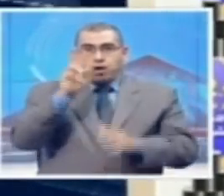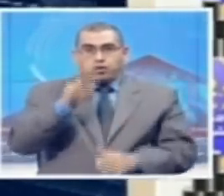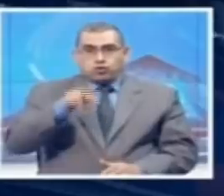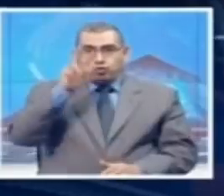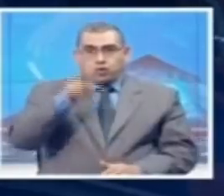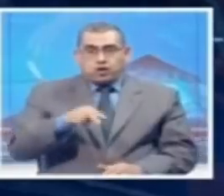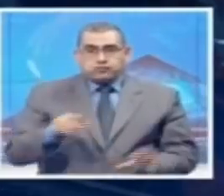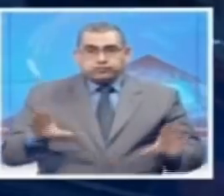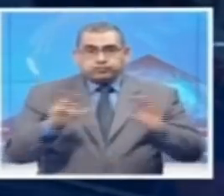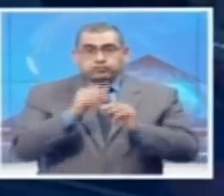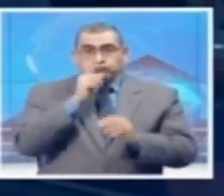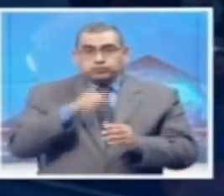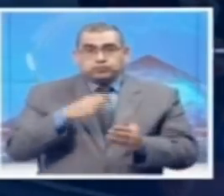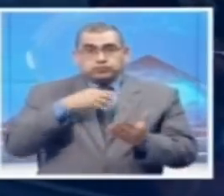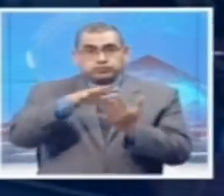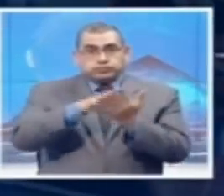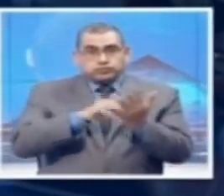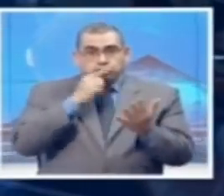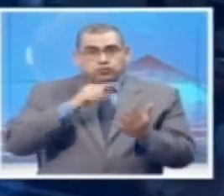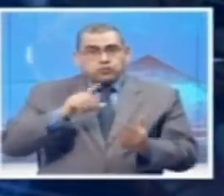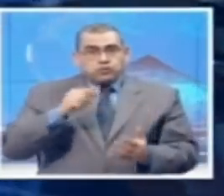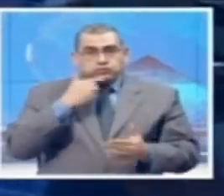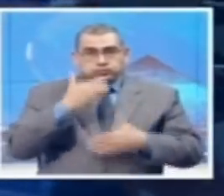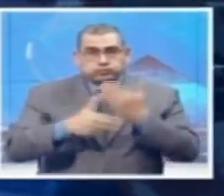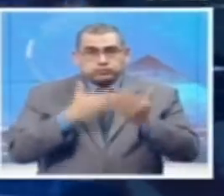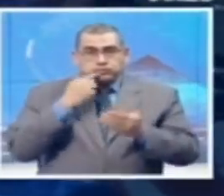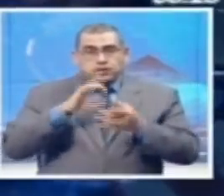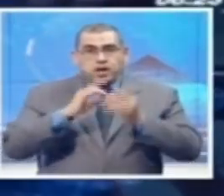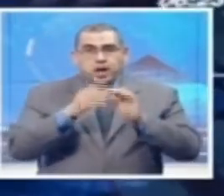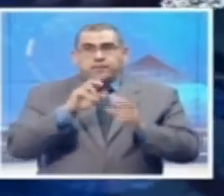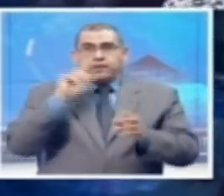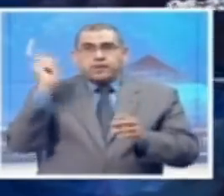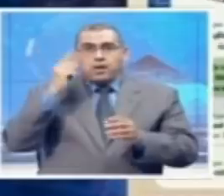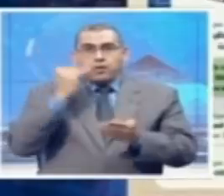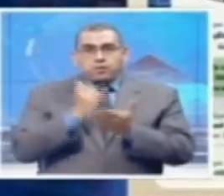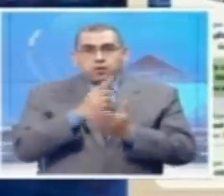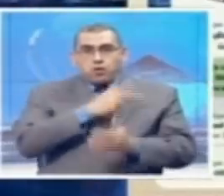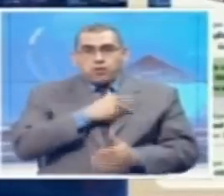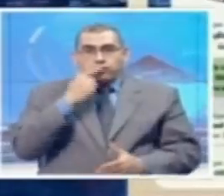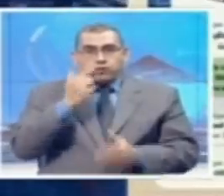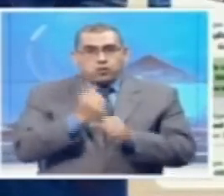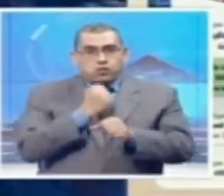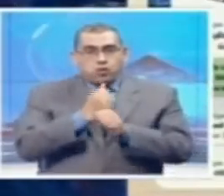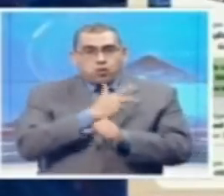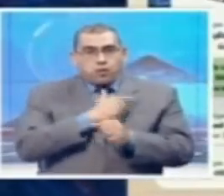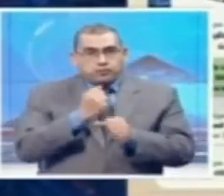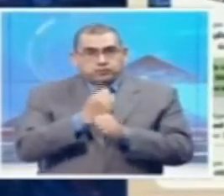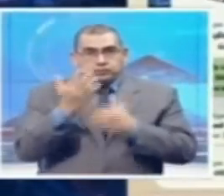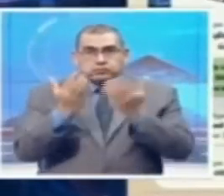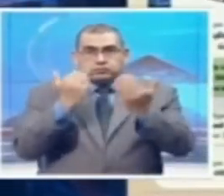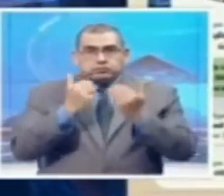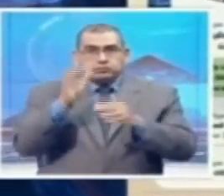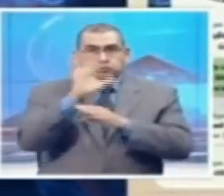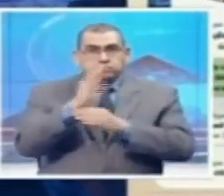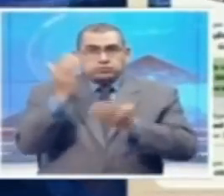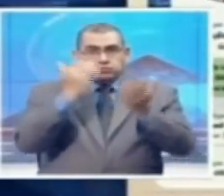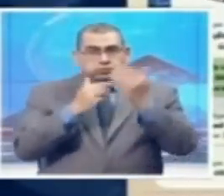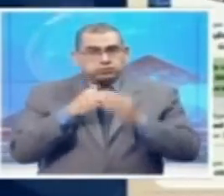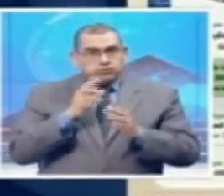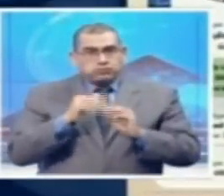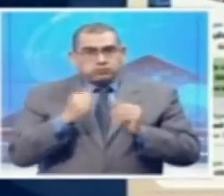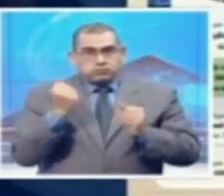3.9 مليار دولار. ورصد التقرير أبرز الإشادات من المؤسسات الدولية بشأن جهود الحكومة لجذب مزيد من